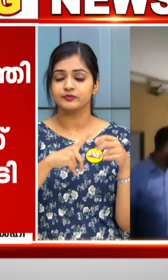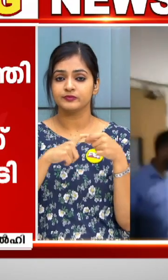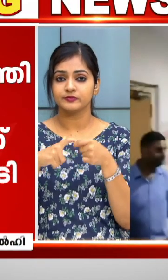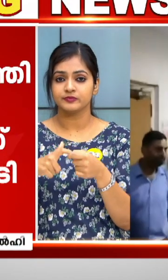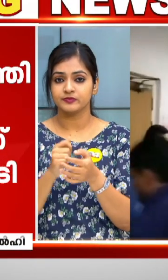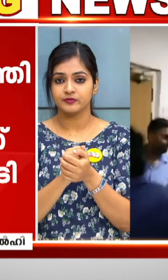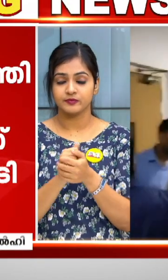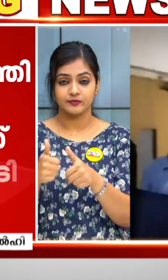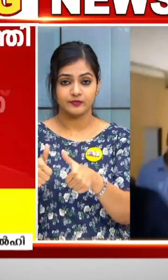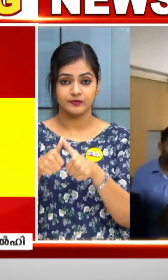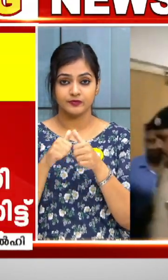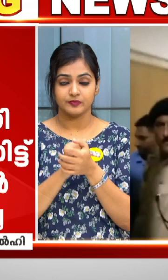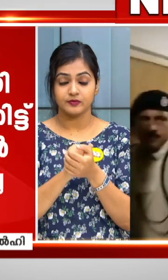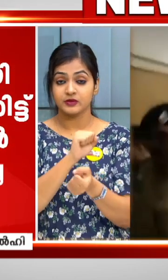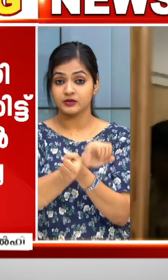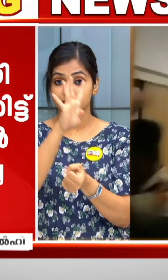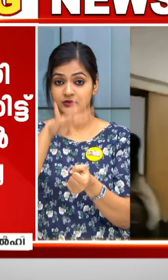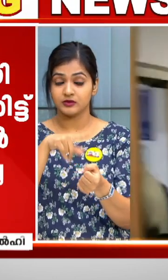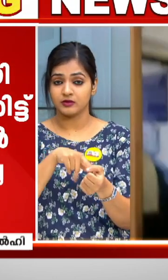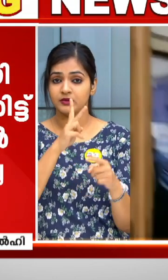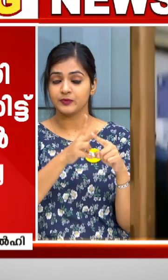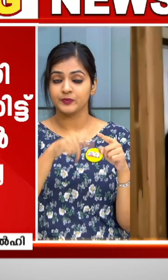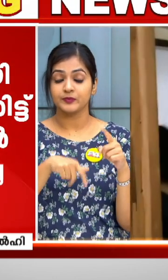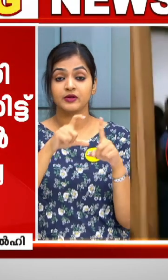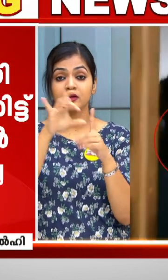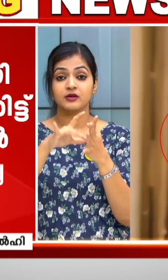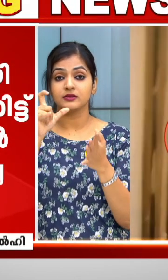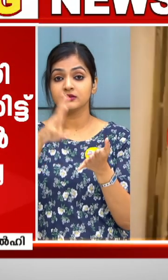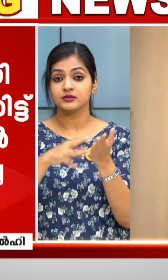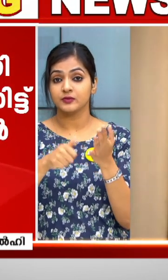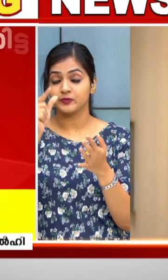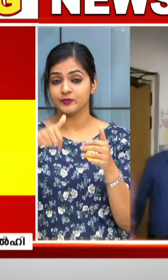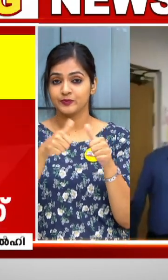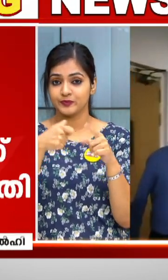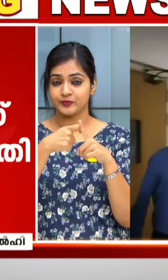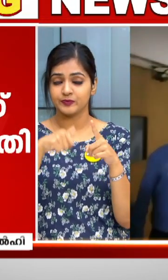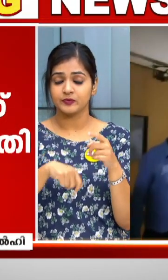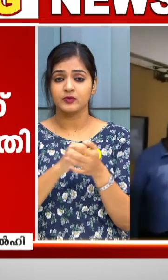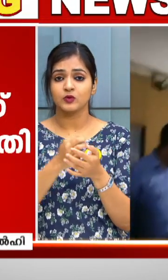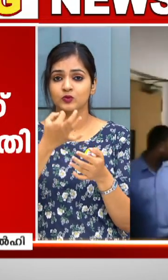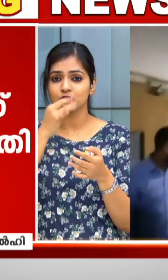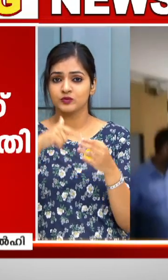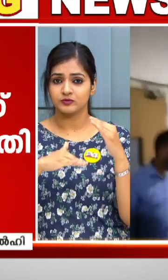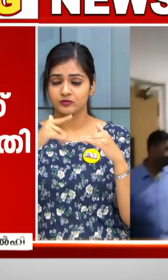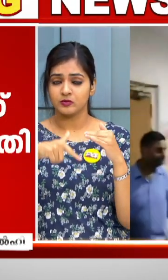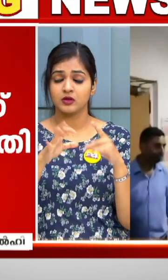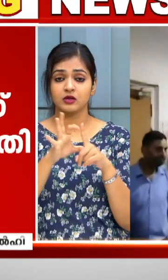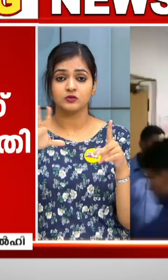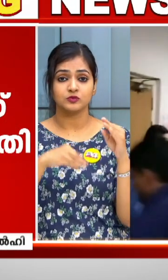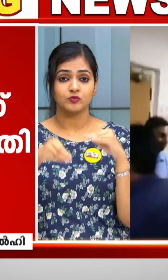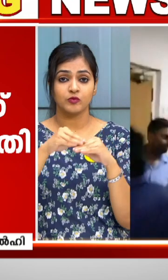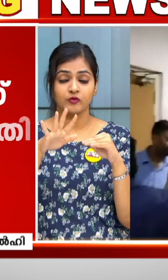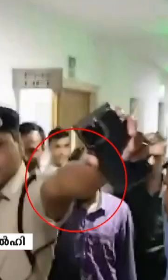ഗോപികൃഷ്ണൻ, ജയിലിൽ കഴിയുന്ന ഡൽഹി മുഖ്യമന്ത്രി അരവിന്ദ് കെജ്രിവാളിന്റെ പ്രമേഹ നിലവിൽ ഗുരുതരമാണെന്നും അദ്ദേഹത്തിന്